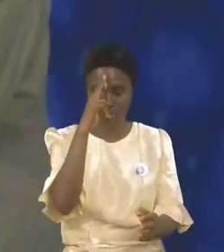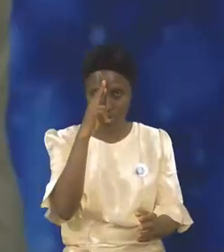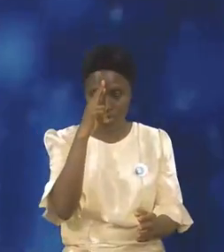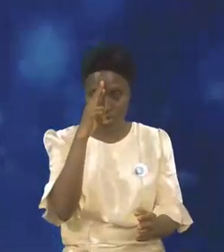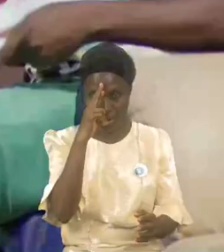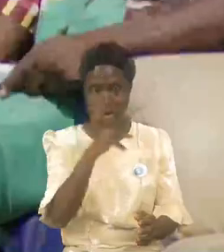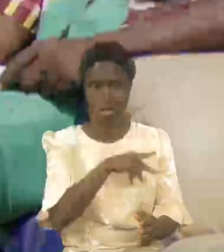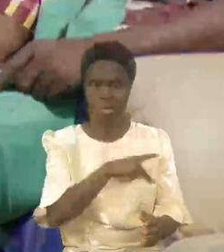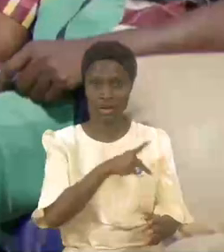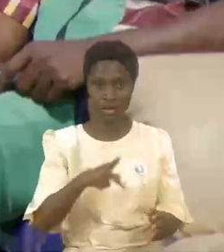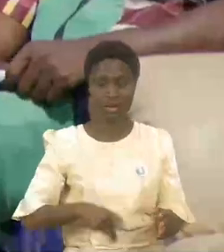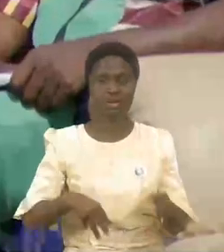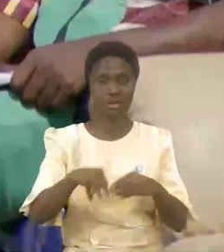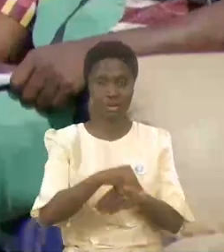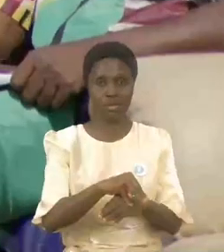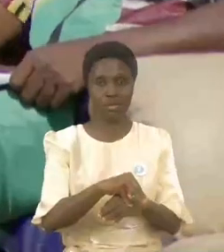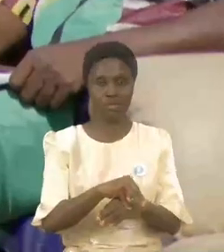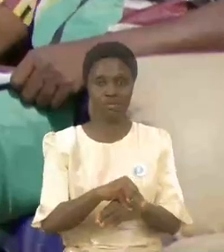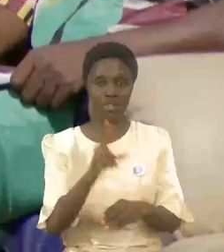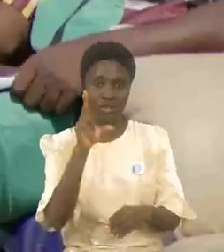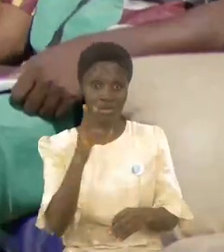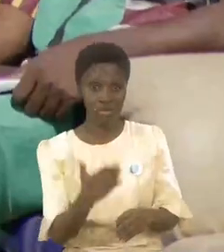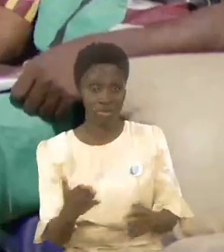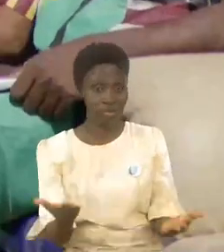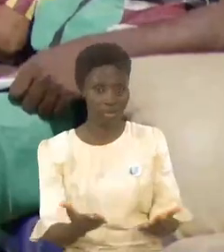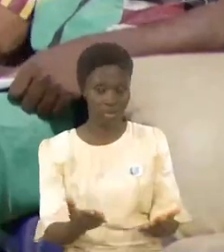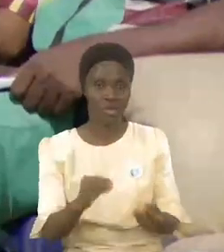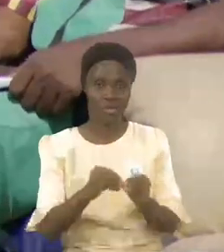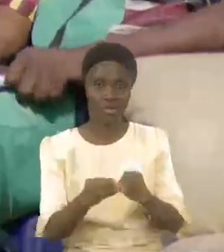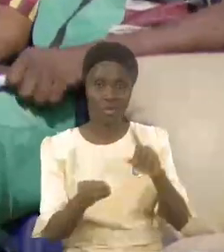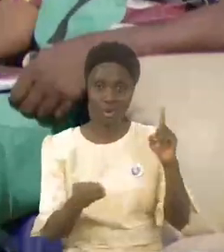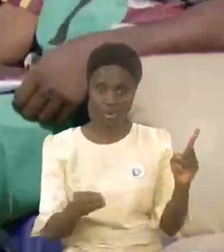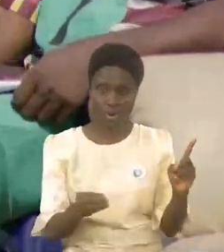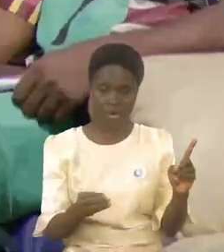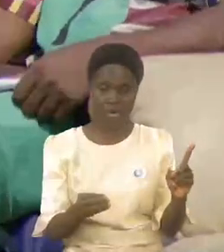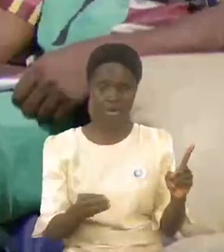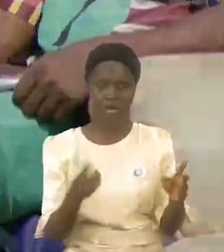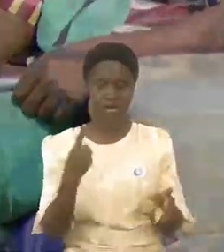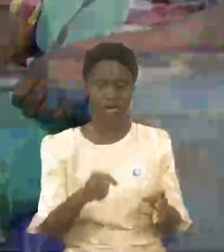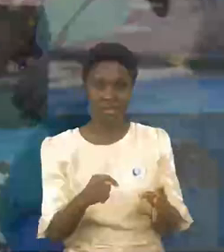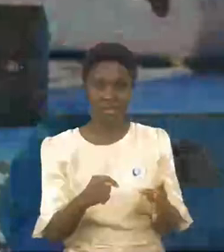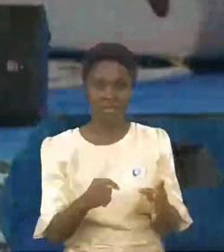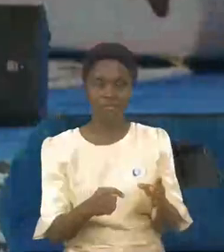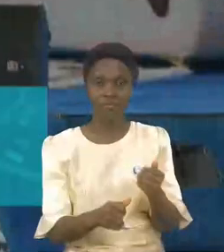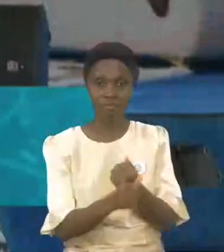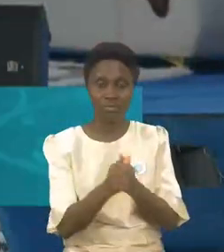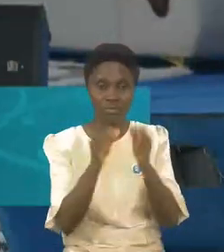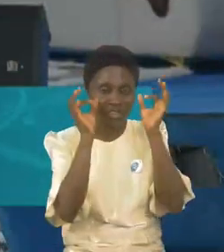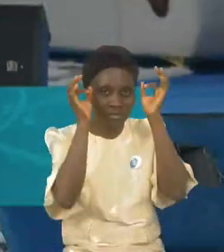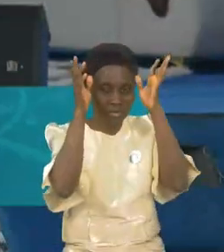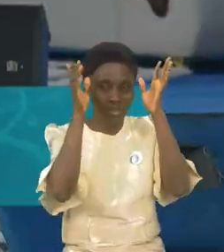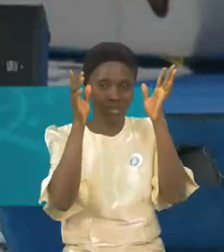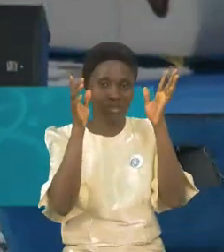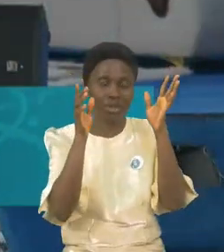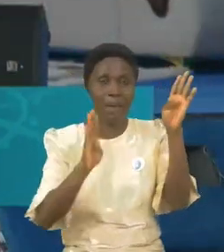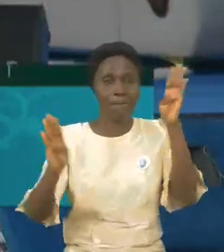pouvoir de ces dix rois du royaume renouvelé romain. Nous allons voir trois choses